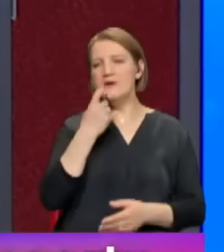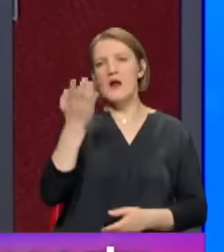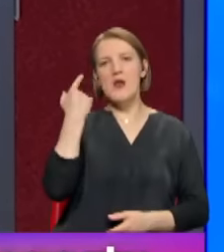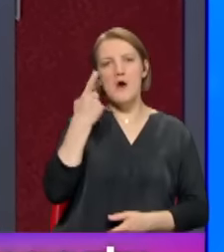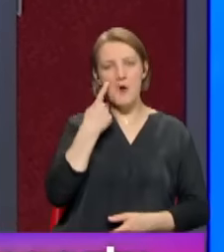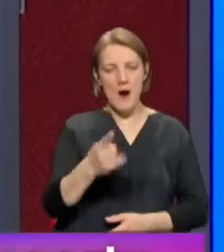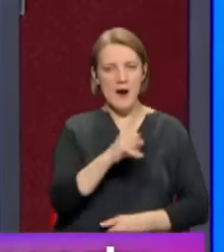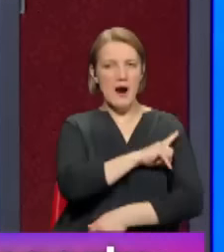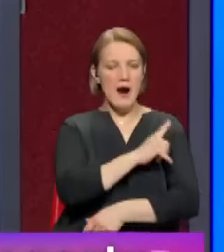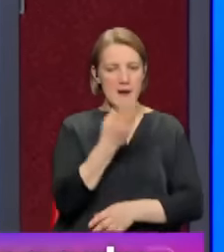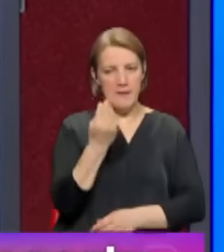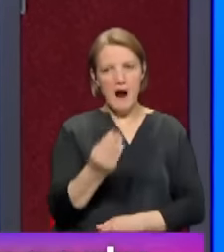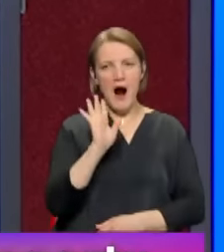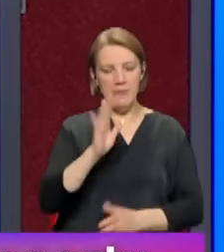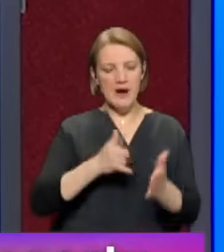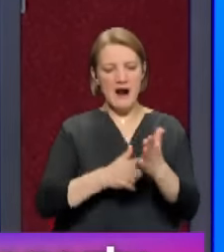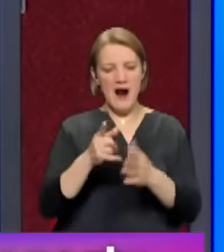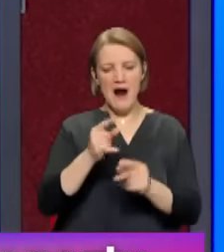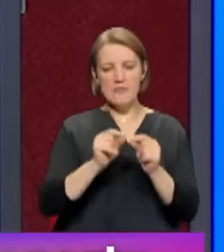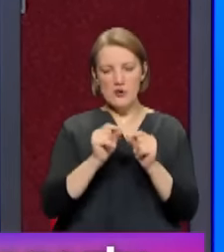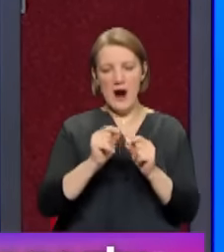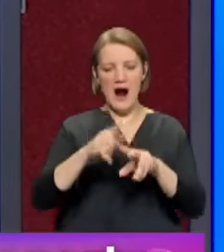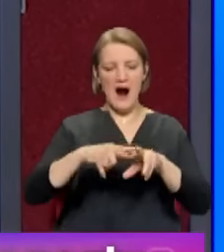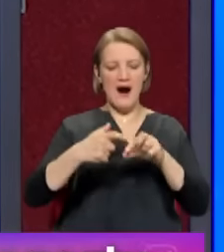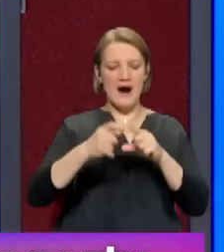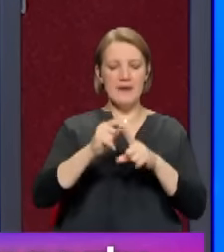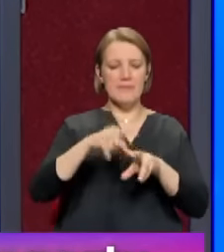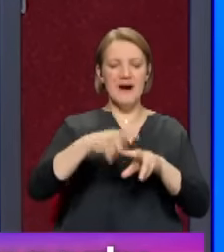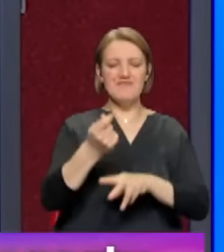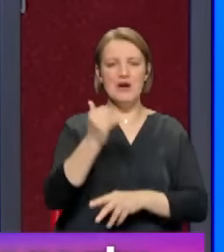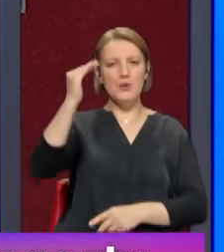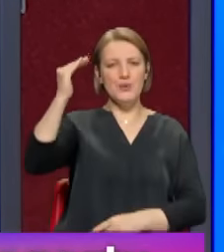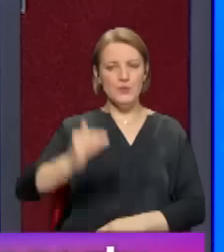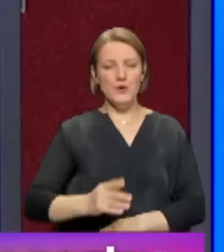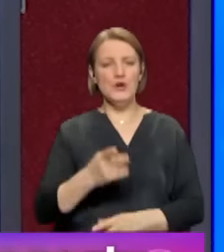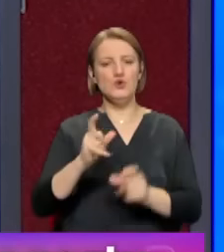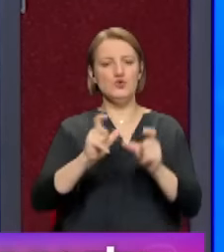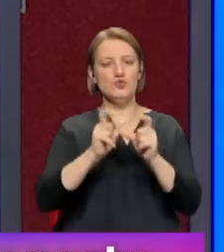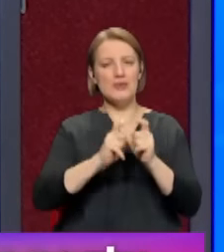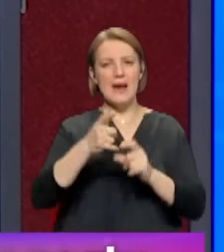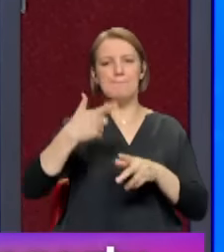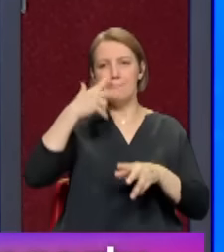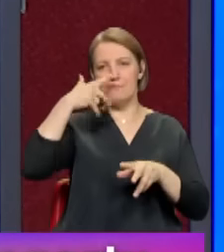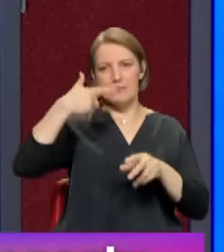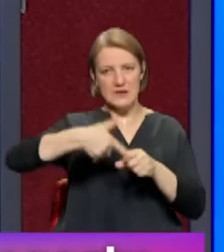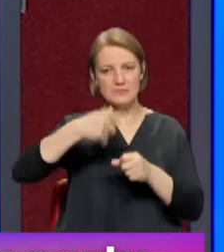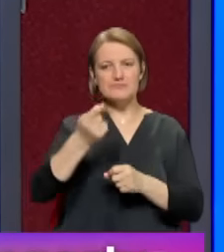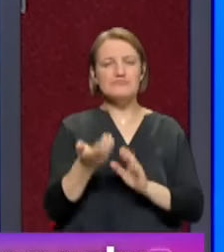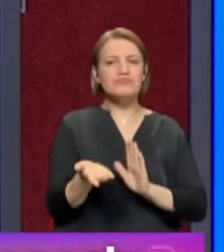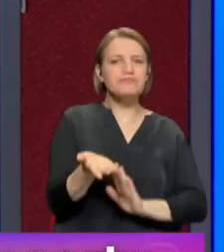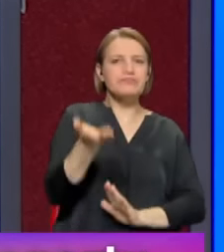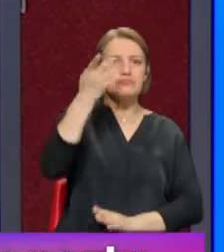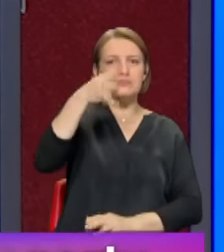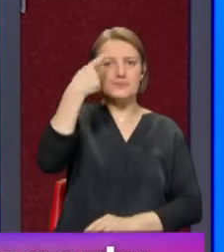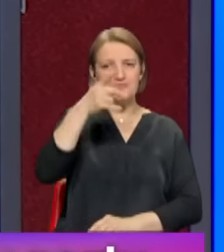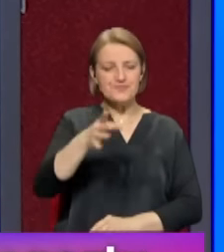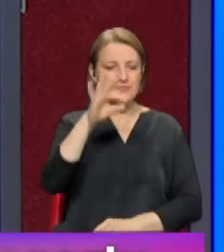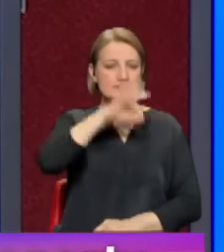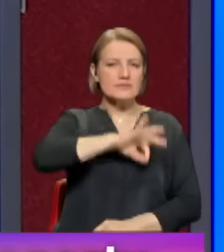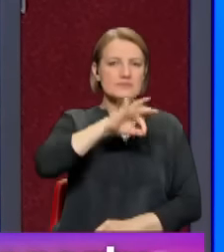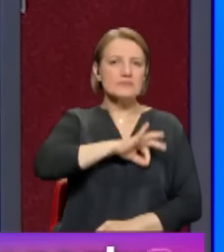göre oldukça iyi. Fakat çiftçiler buğday ve arpa fiyatlarının düşük olması ve gübre, mazot gibi girdi maliyetlerinin artması sebebiyle